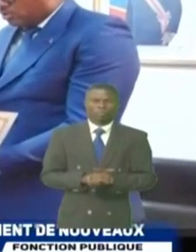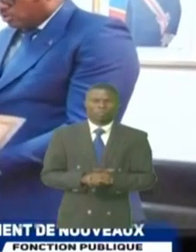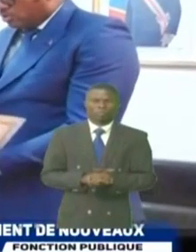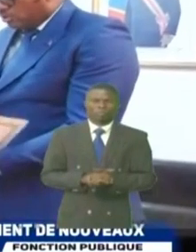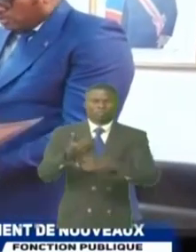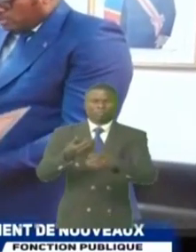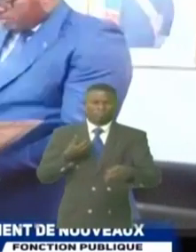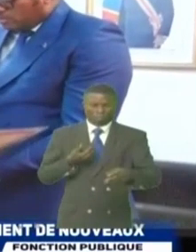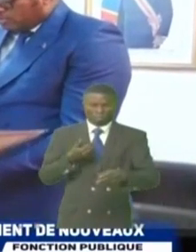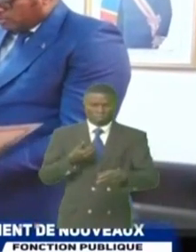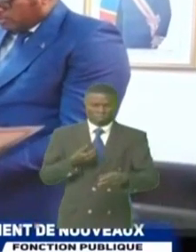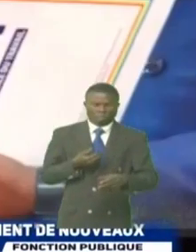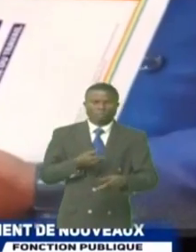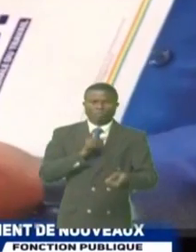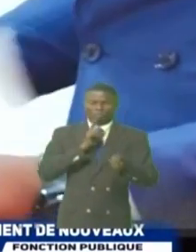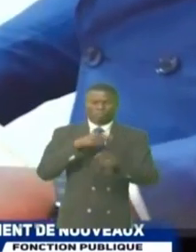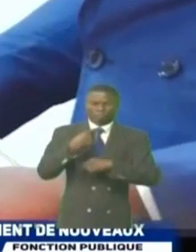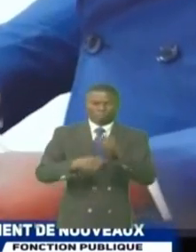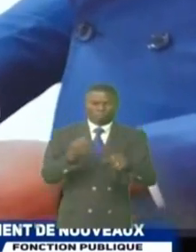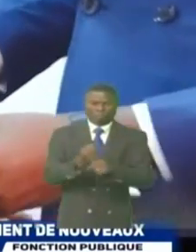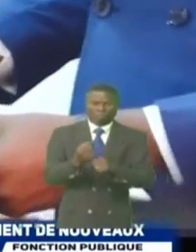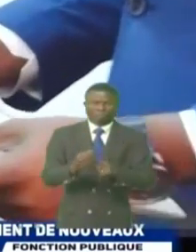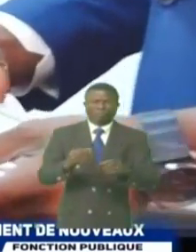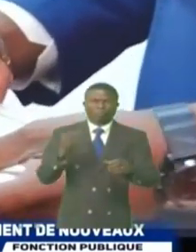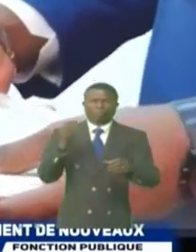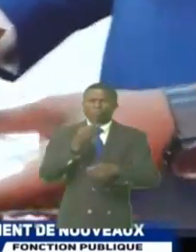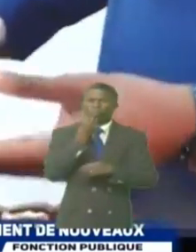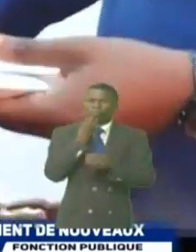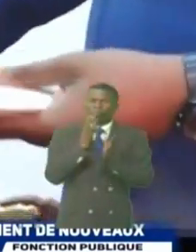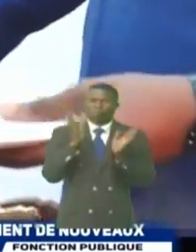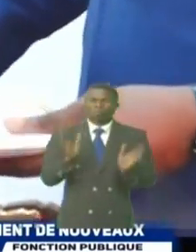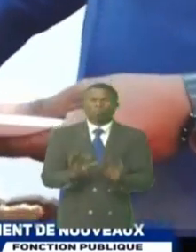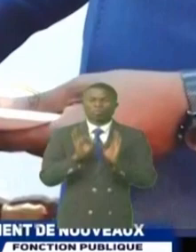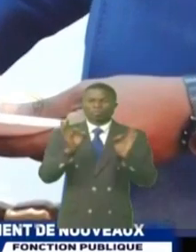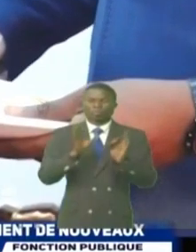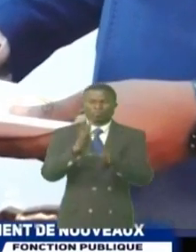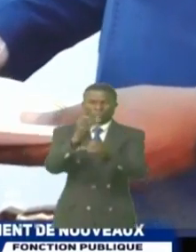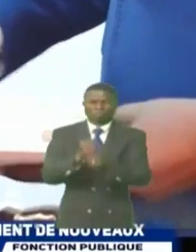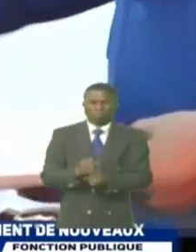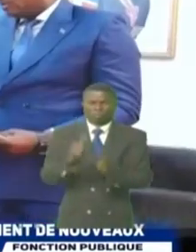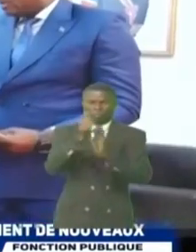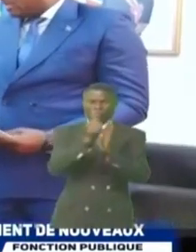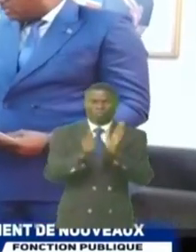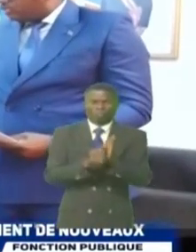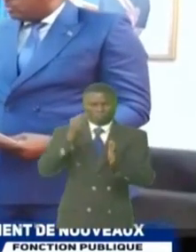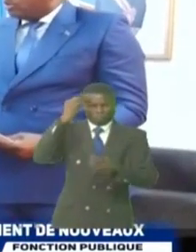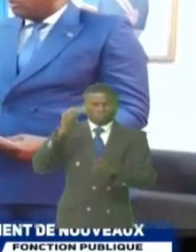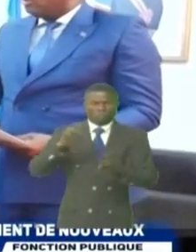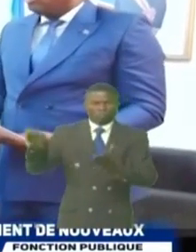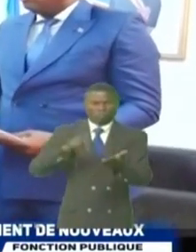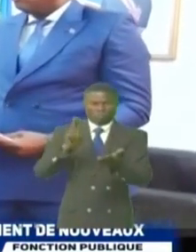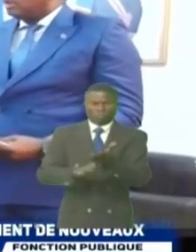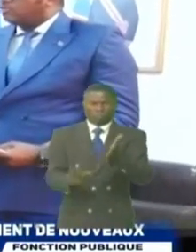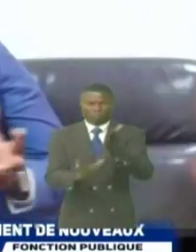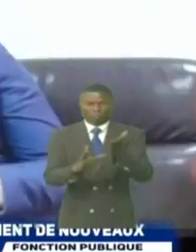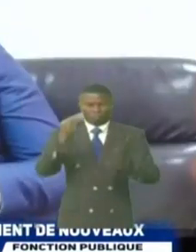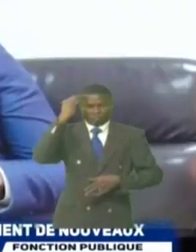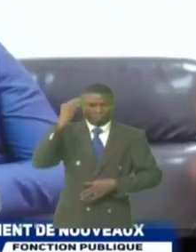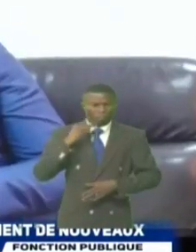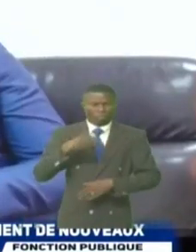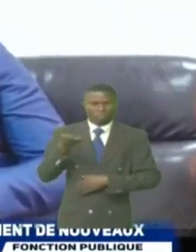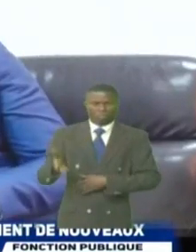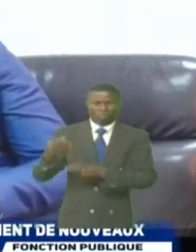Avant leur entrée en fonction, les nouveaux inspecteurs de travail vont bénéficier de l'arrêté ministériel signé par le VPM Jean-Pierre